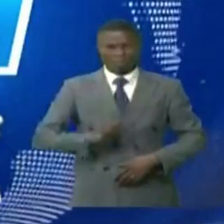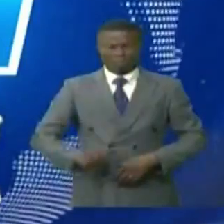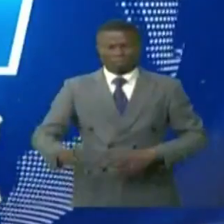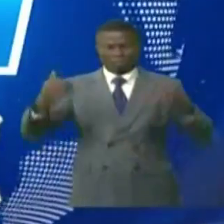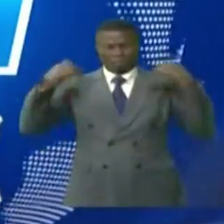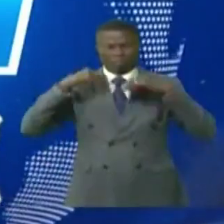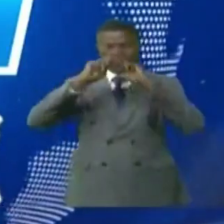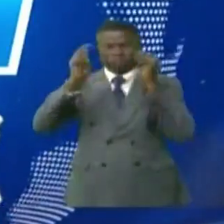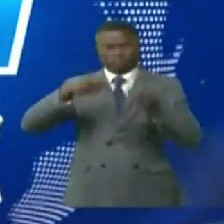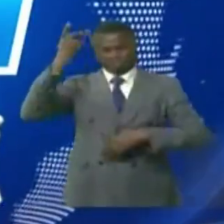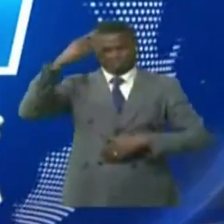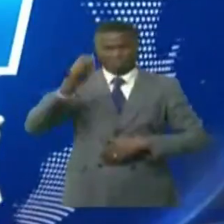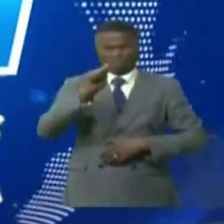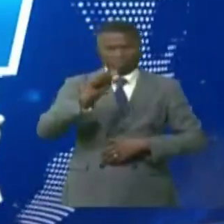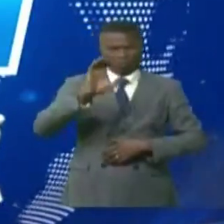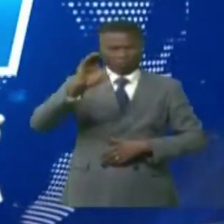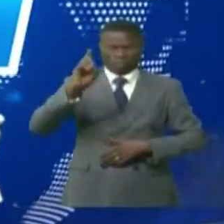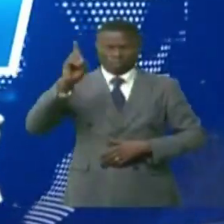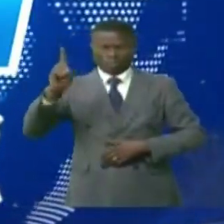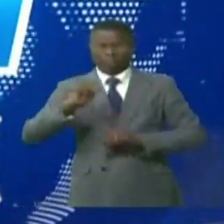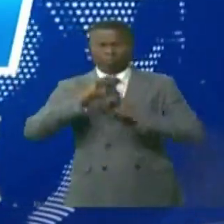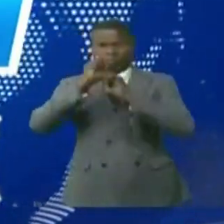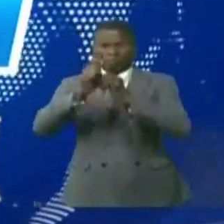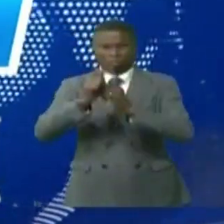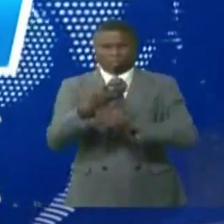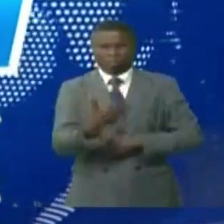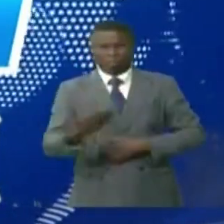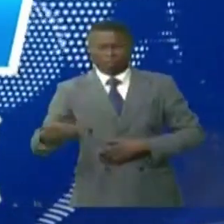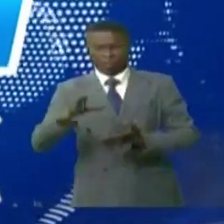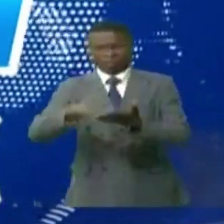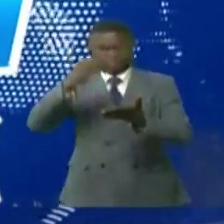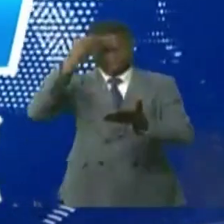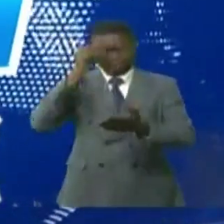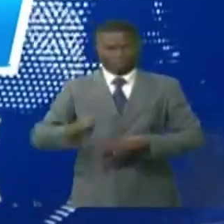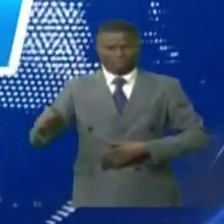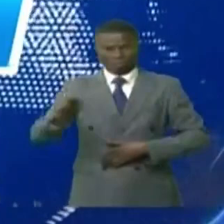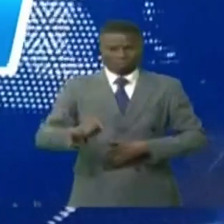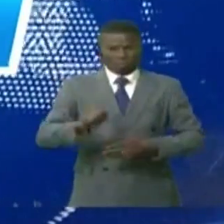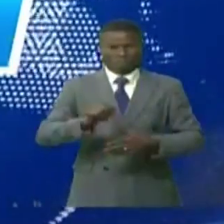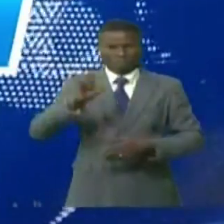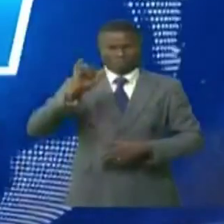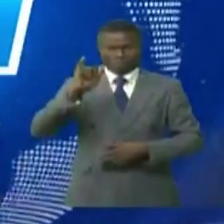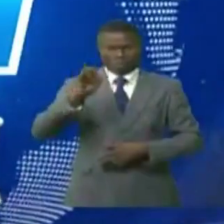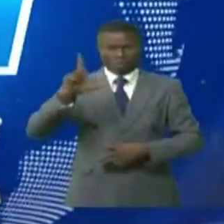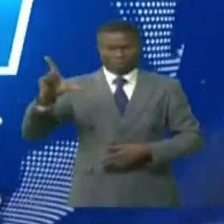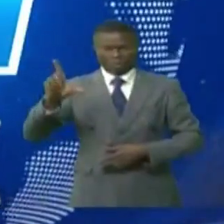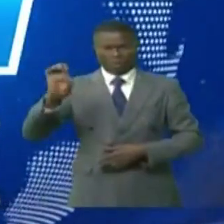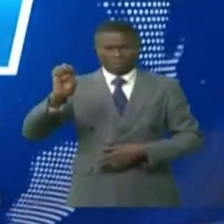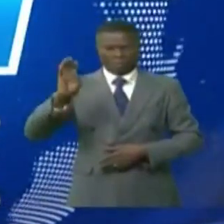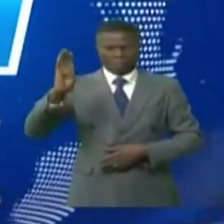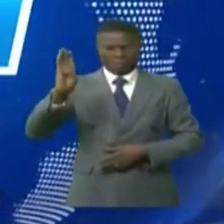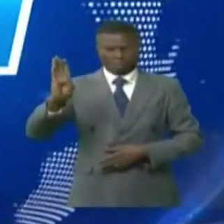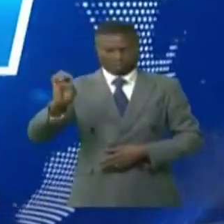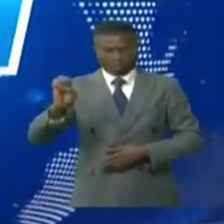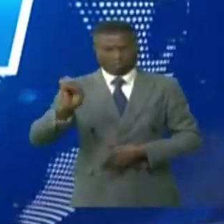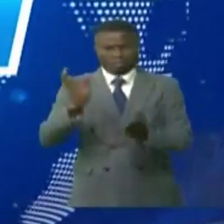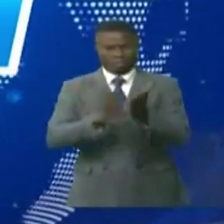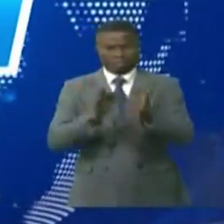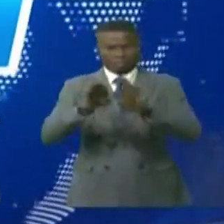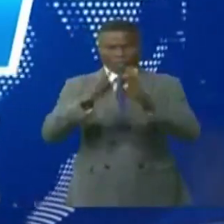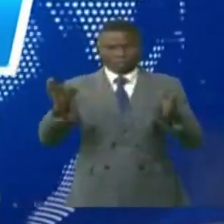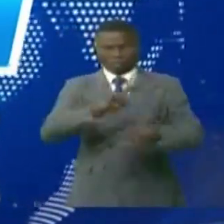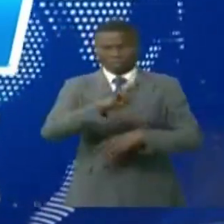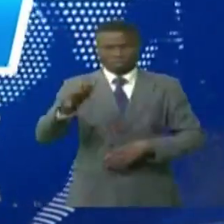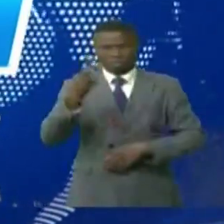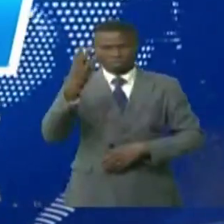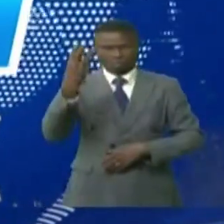du parti politique ACB, a fait un don des kits scolaires aux élèves du territoire d'Ilebo, dans le Kassai, à l'occasion de la rentrée scolaire 2023